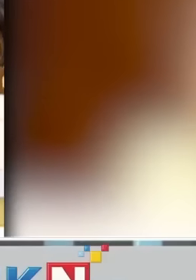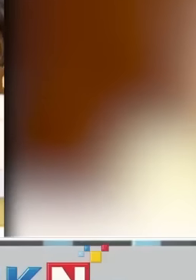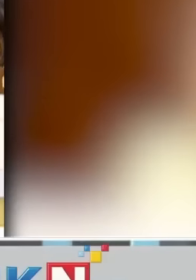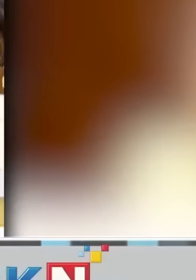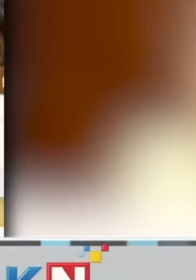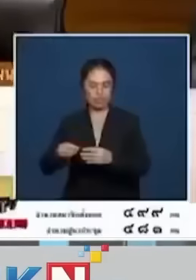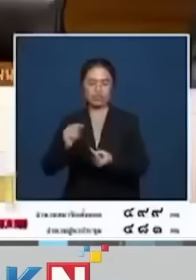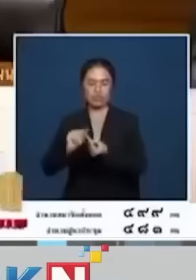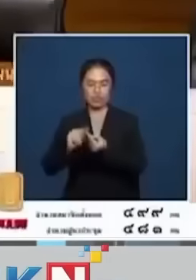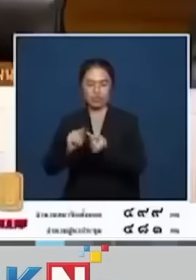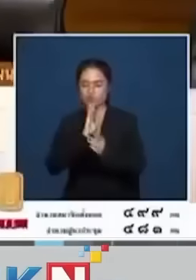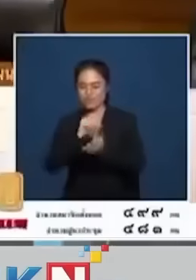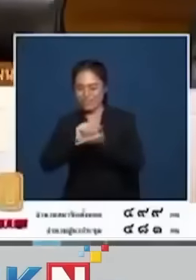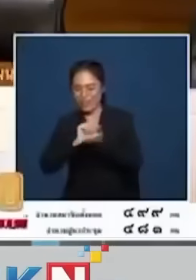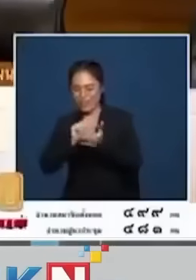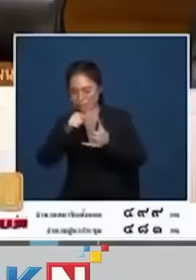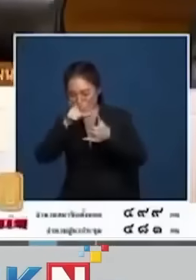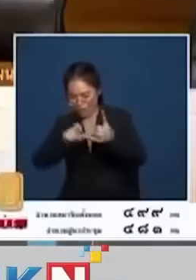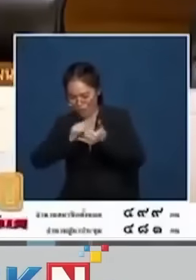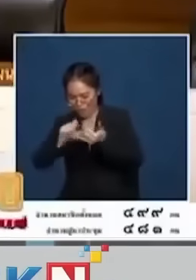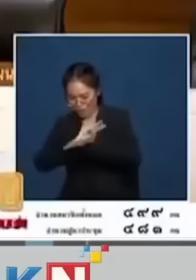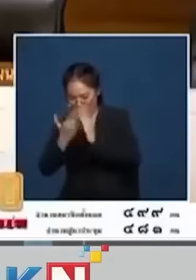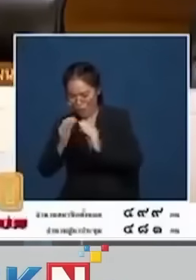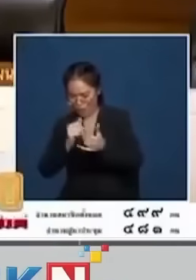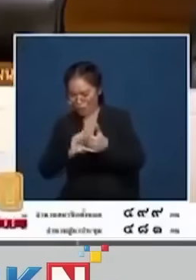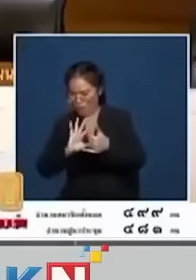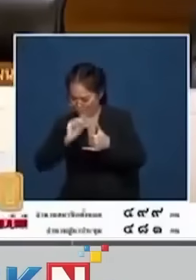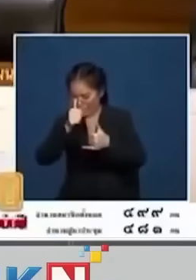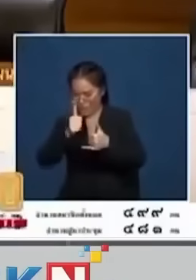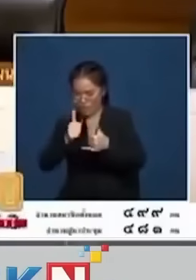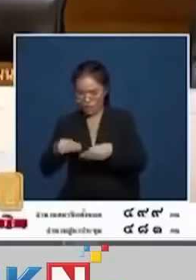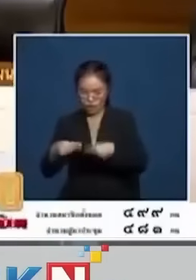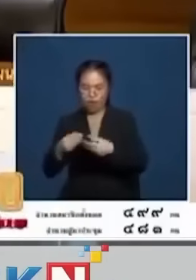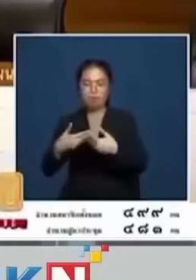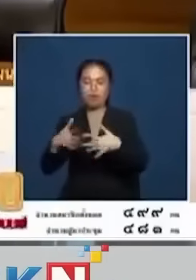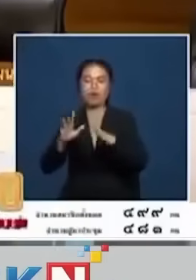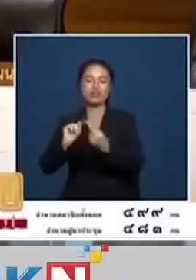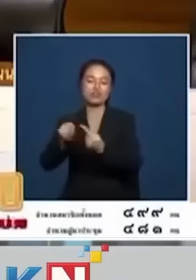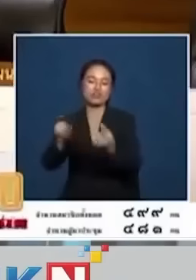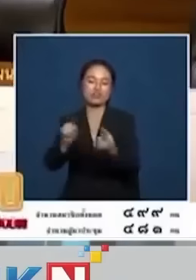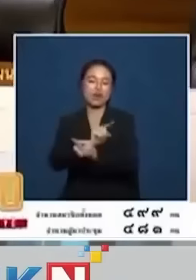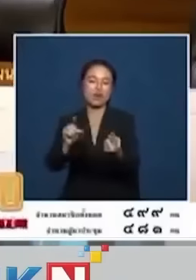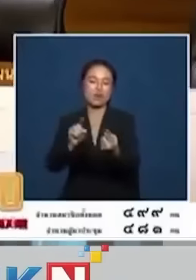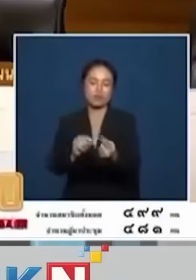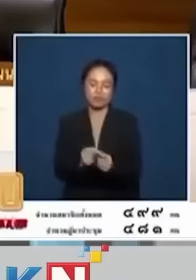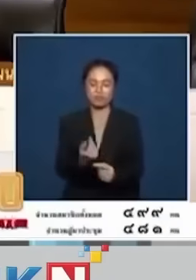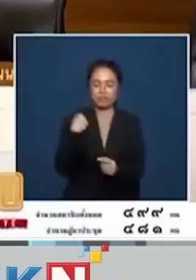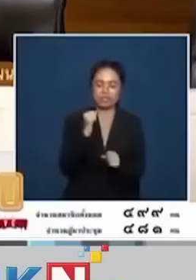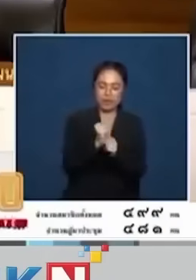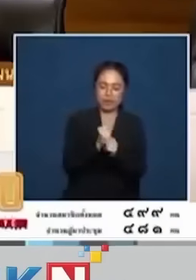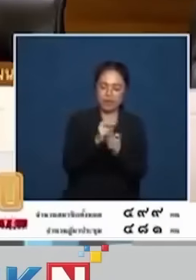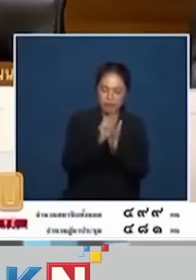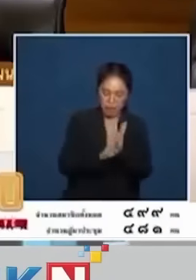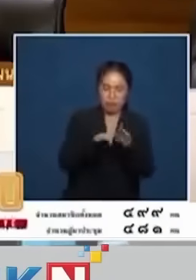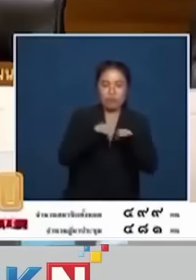จงของพันตำรวจเอกทวีสอดส่องนะฮะแล้วยังมีการชี้แจงต่อไปด้วยว่ายืนยันว่าป่วยจริงมีอาการ